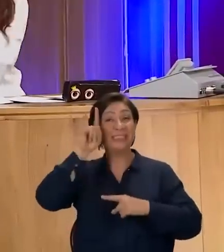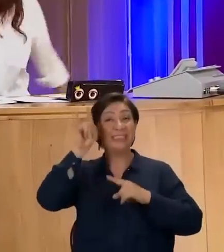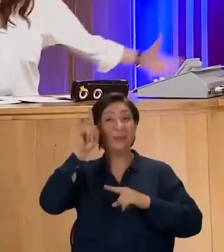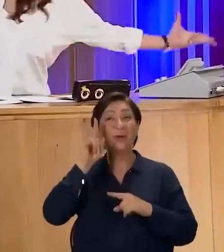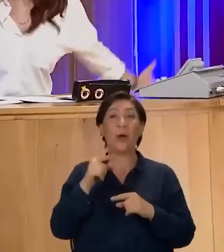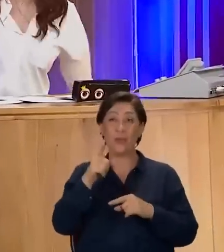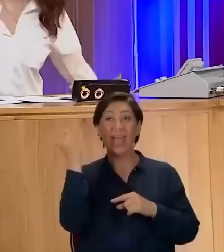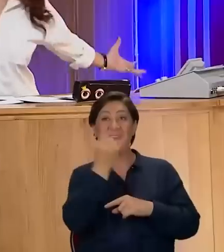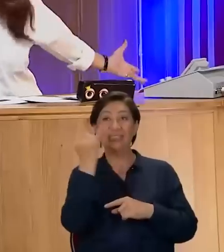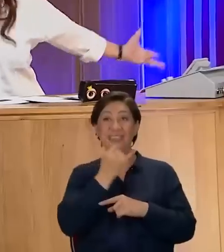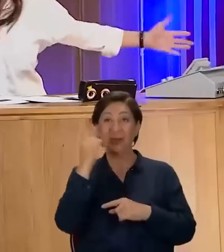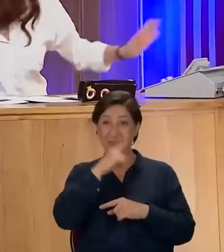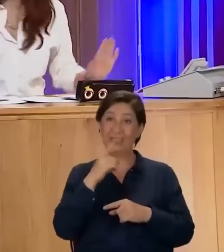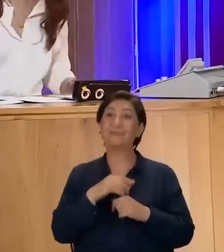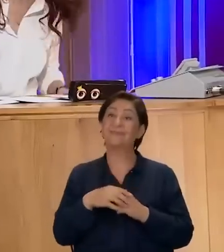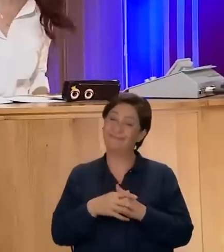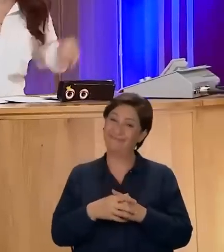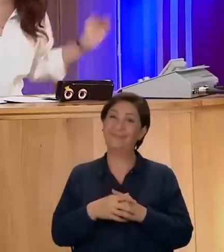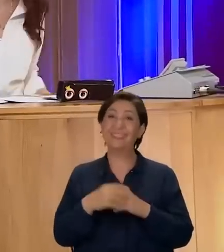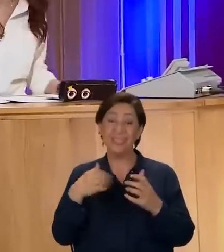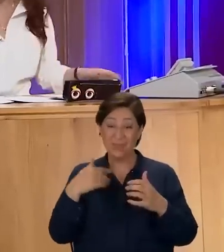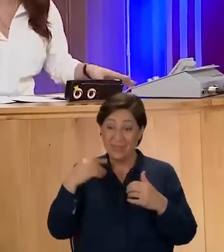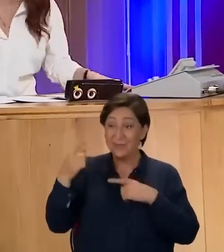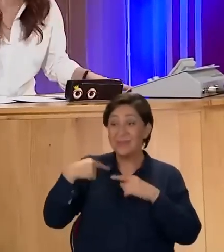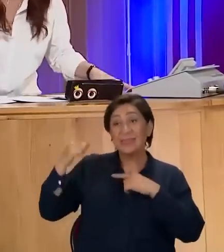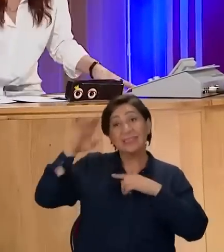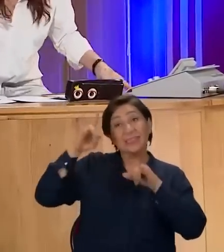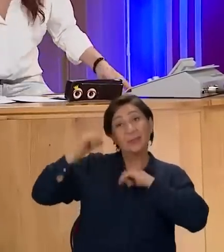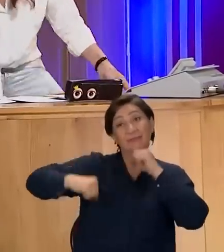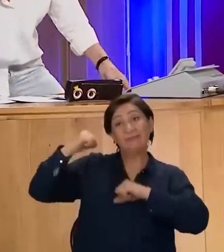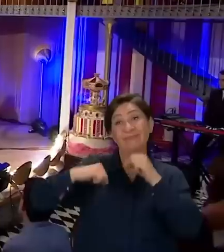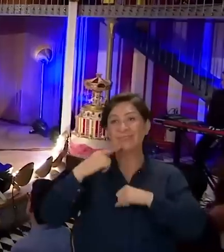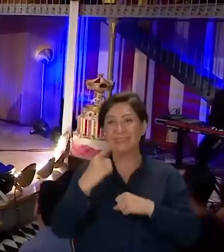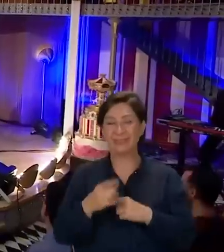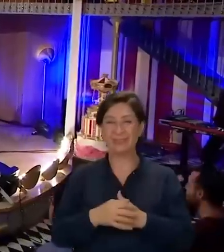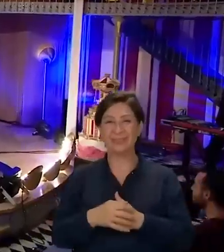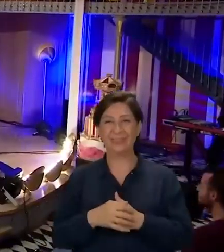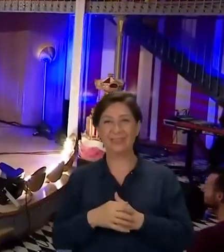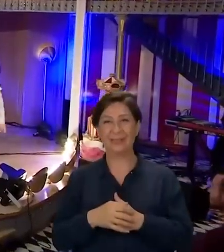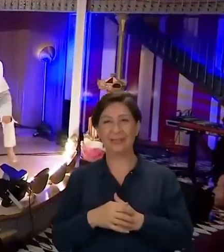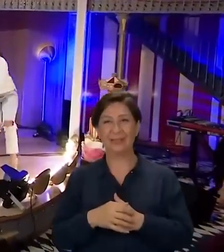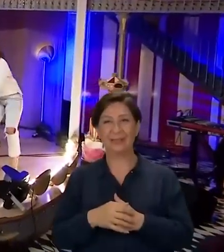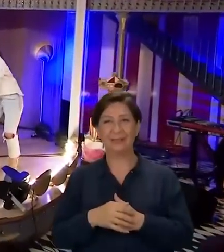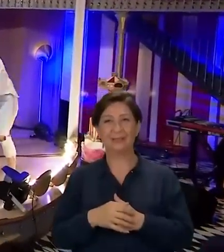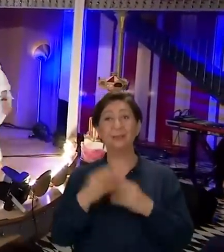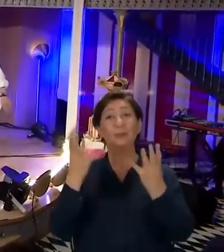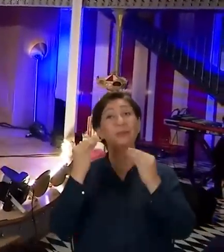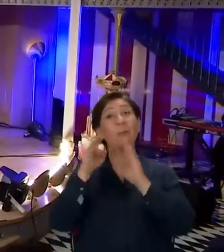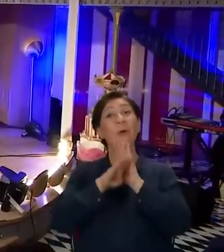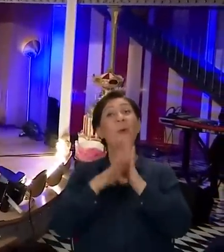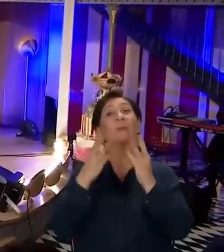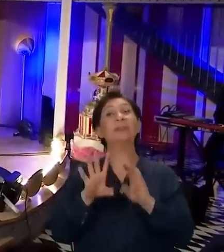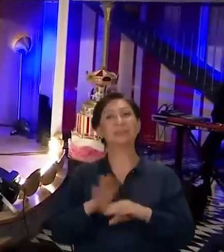Çünkü onu da eleştirecekler. O da diyecek ki çekemiyorlar bizi. Burada çok büyük sorumluluklar. Hayır, hayır bir program olmaz mı